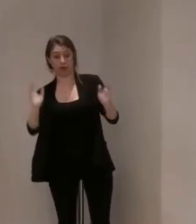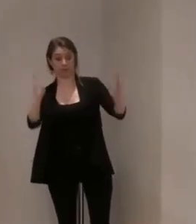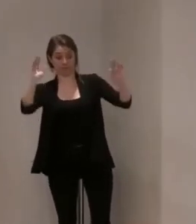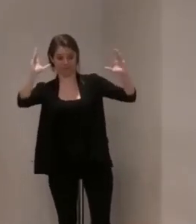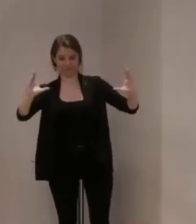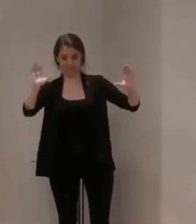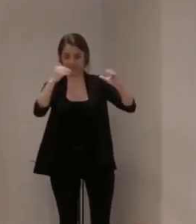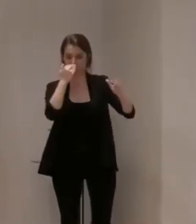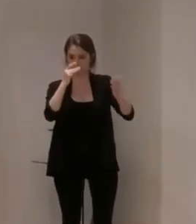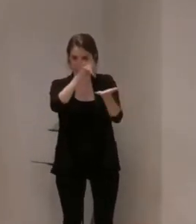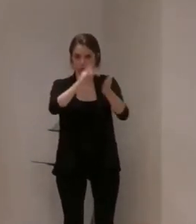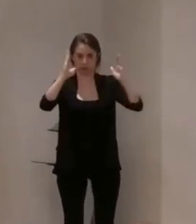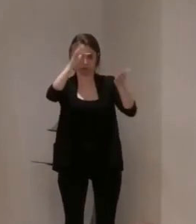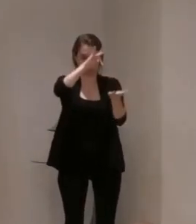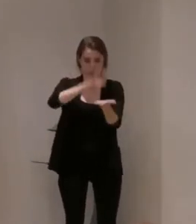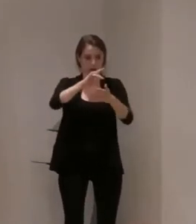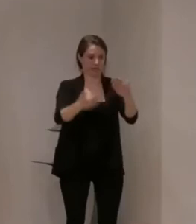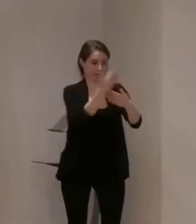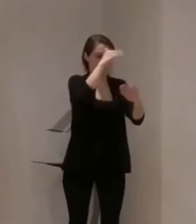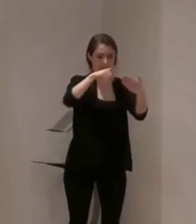últimos objetivos militares en la guerra determinada.